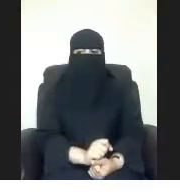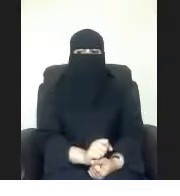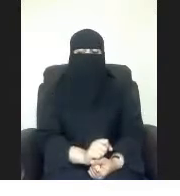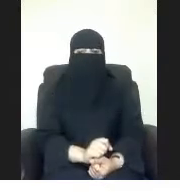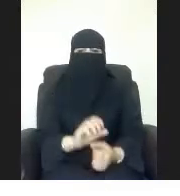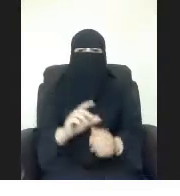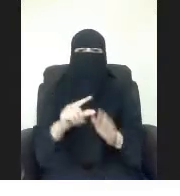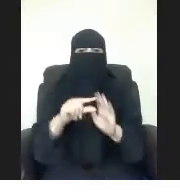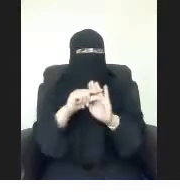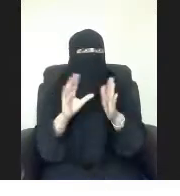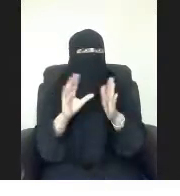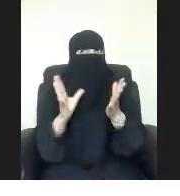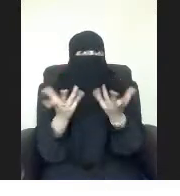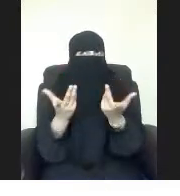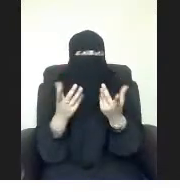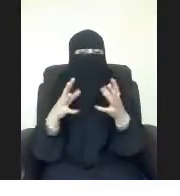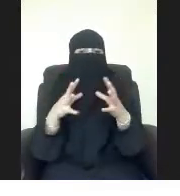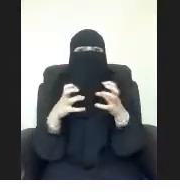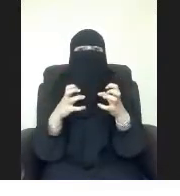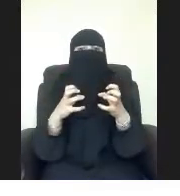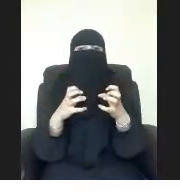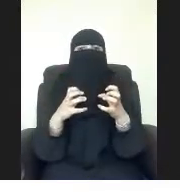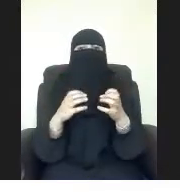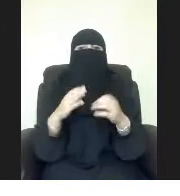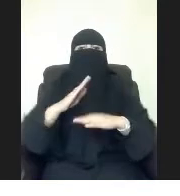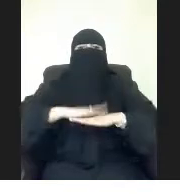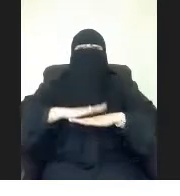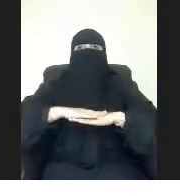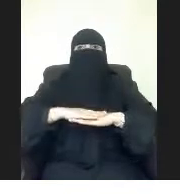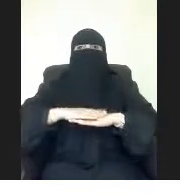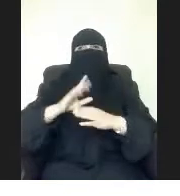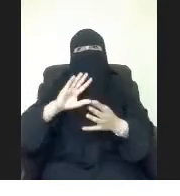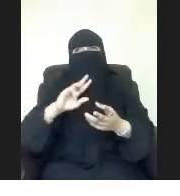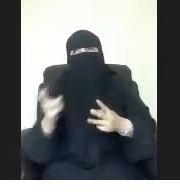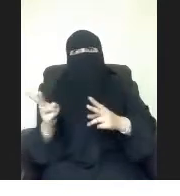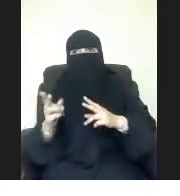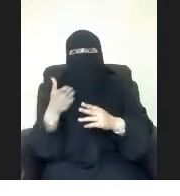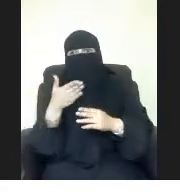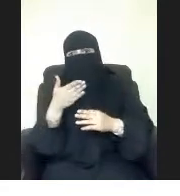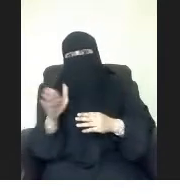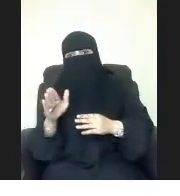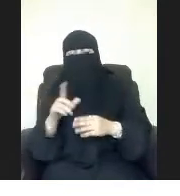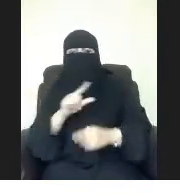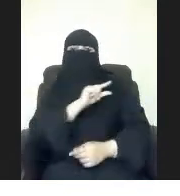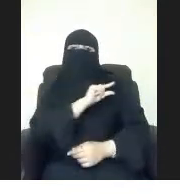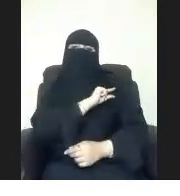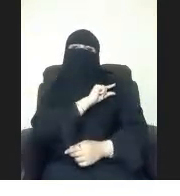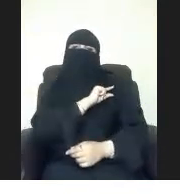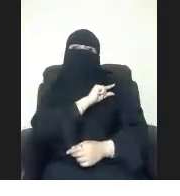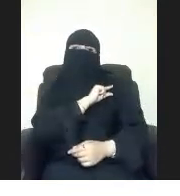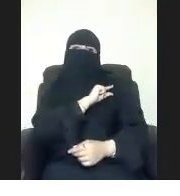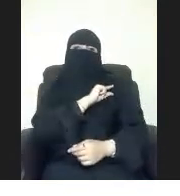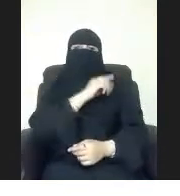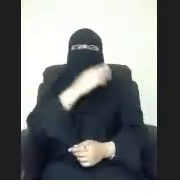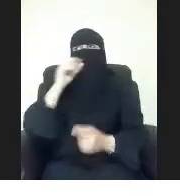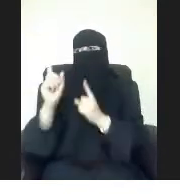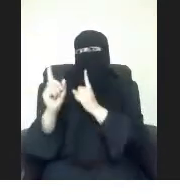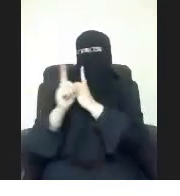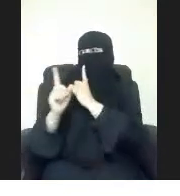طريقة تربوية يدرس خلالها بعض الطلاب وجها لوجه، وبعض الطلاب يدرسون عبر الإنترنت، يعني المدرس مع طلابه وجها لوجه،